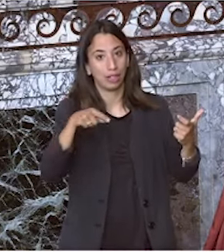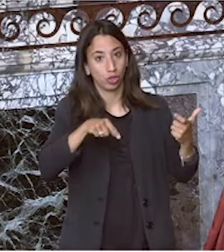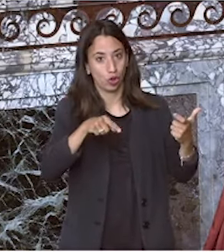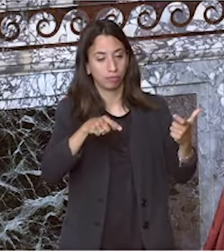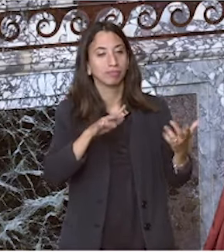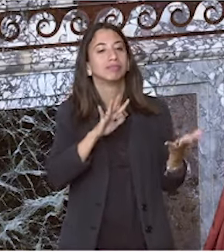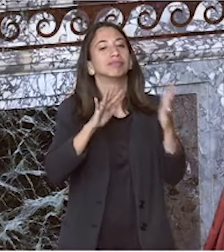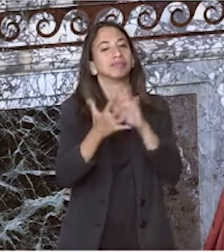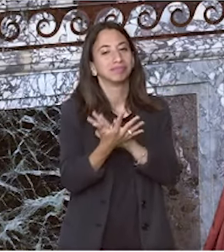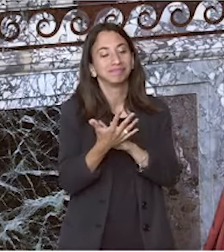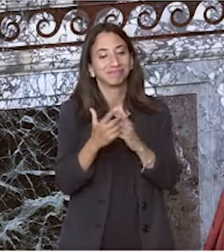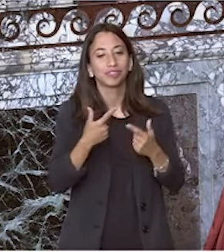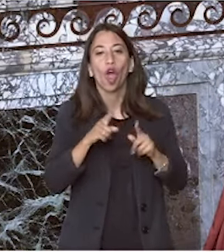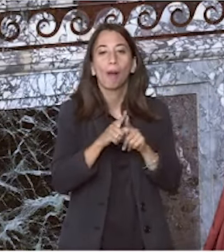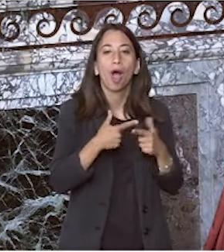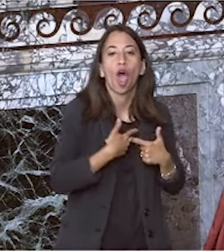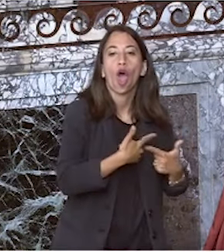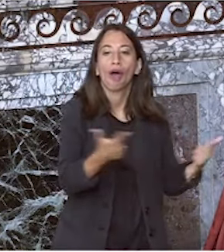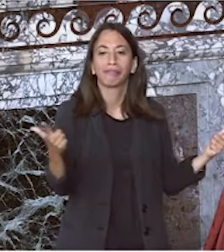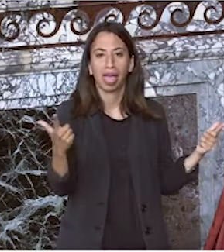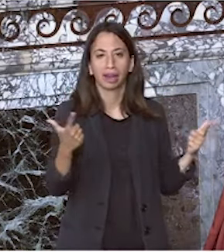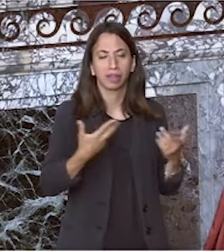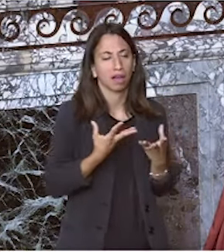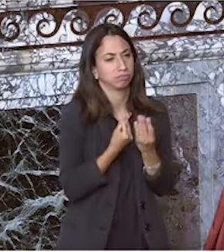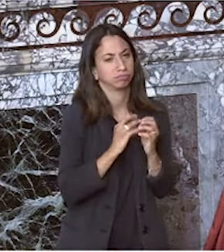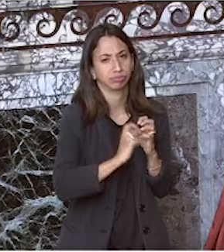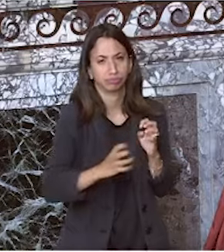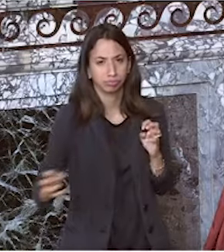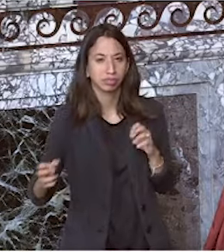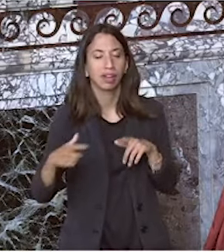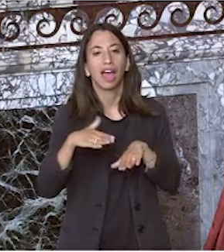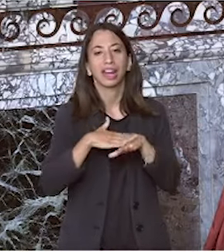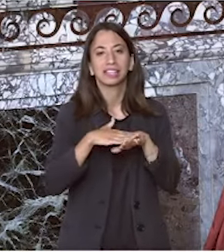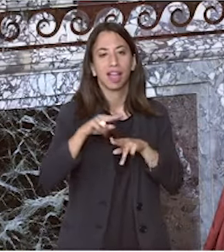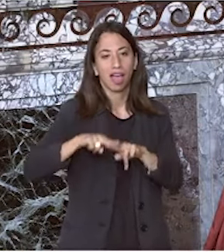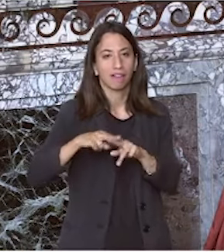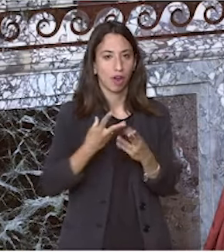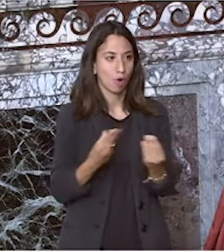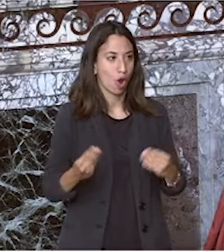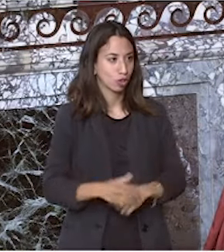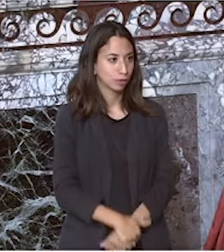in modo da assicurare un'offerta ampia e stabile di riserve.